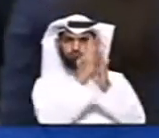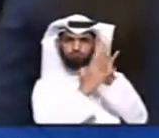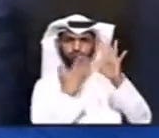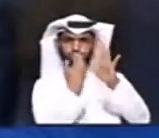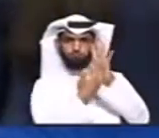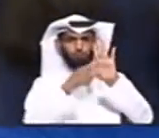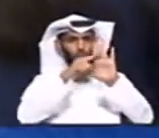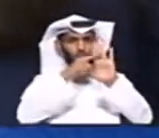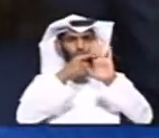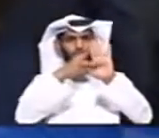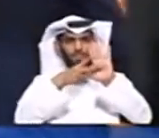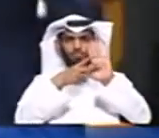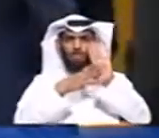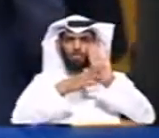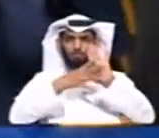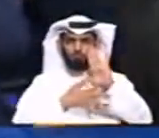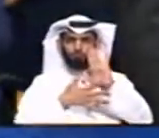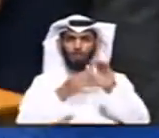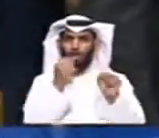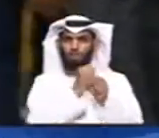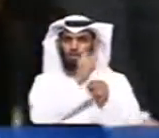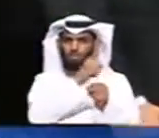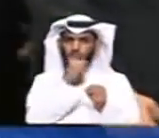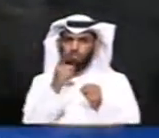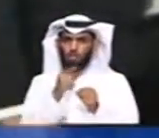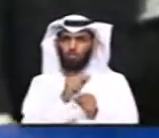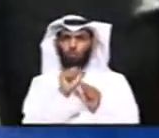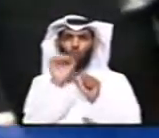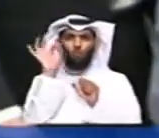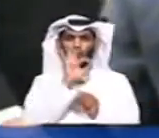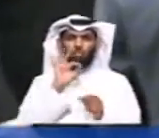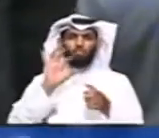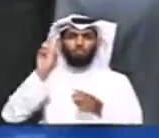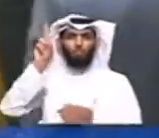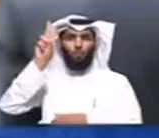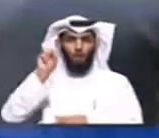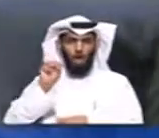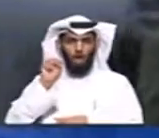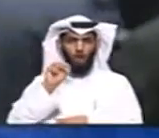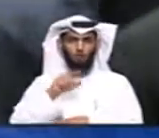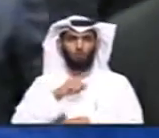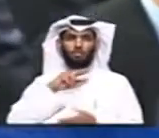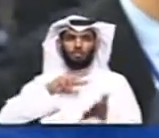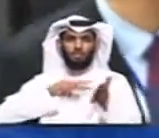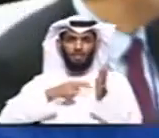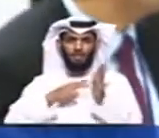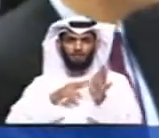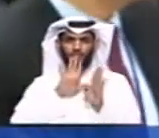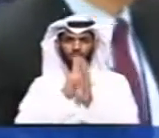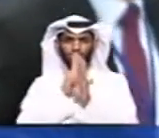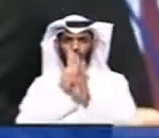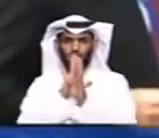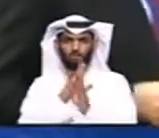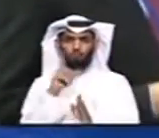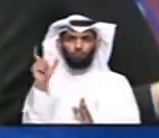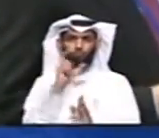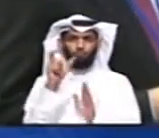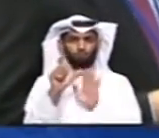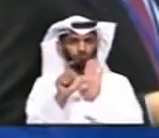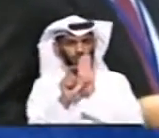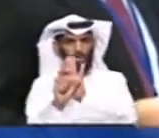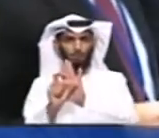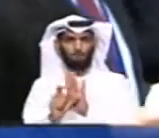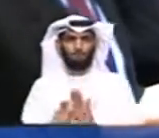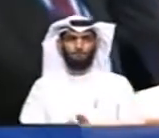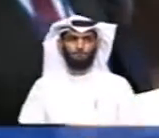74 للجمعية العامة للأمم المتحدة، وذلك في إطار دعم وتعزيز العمل الإسلامي المشترك.